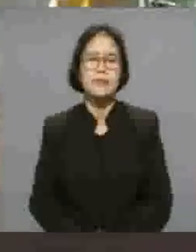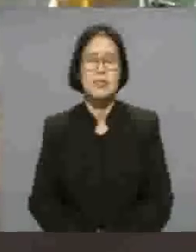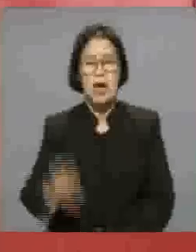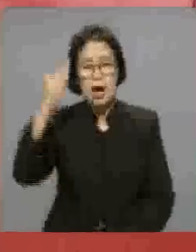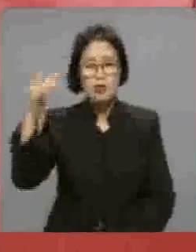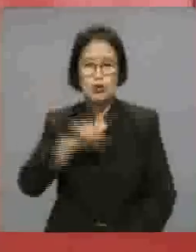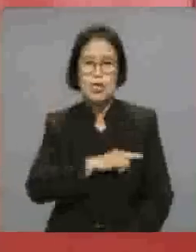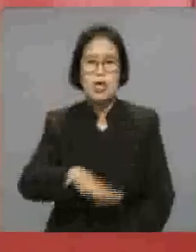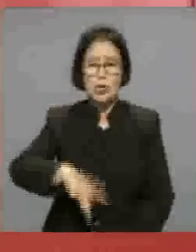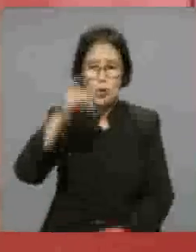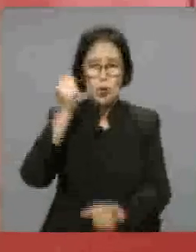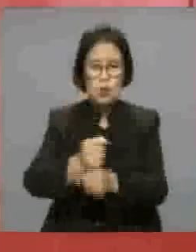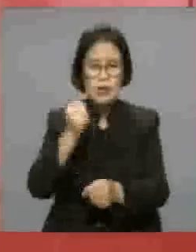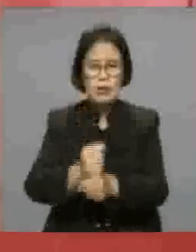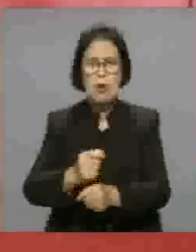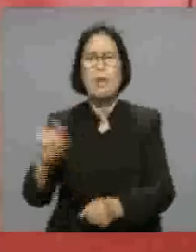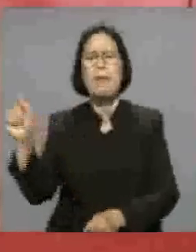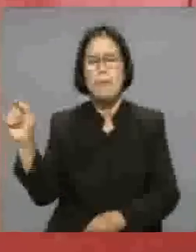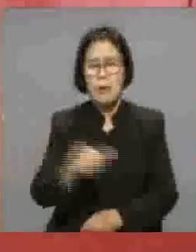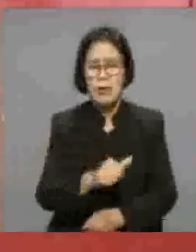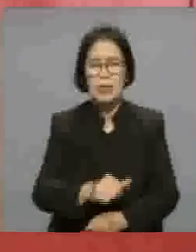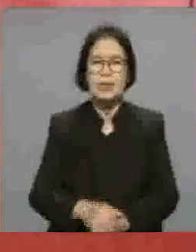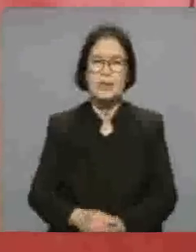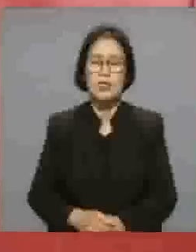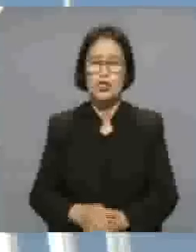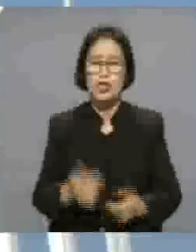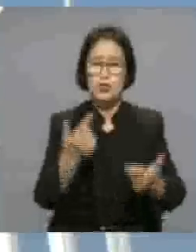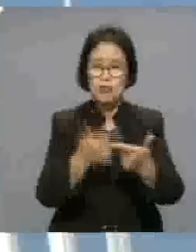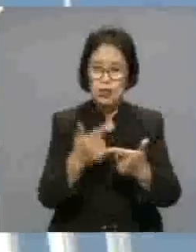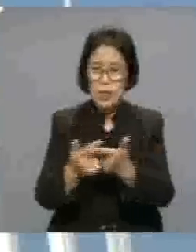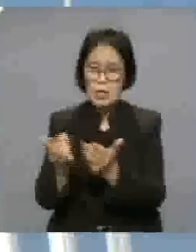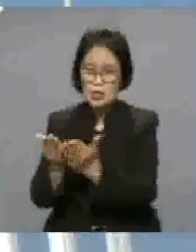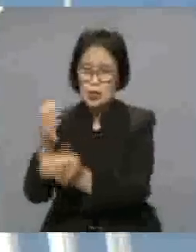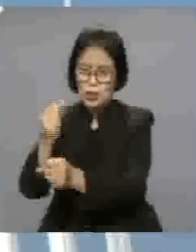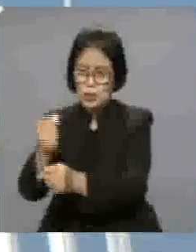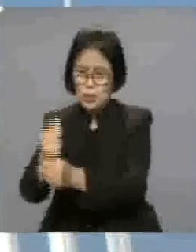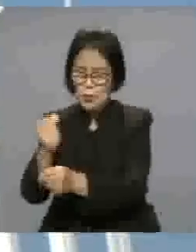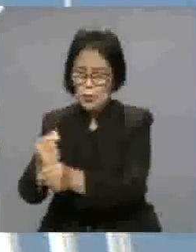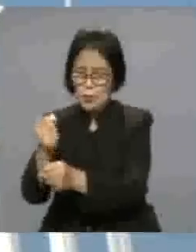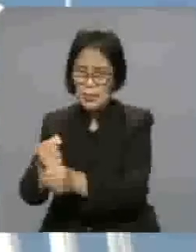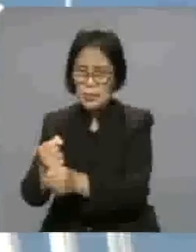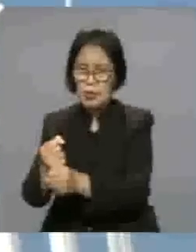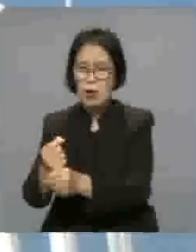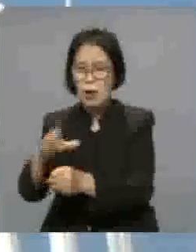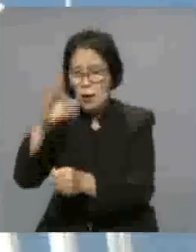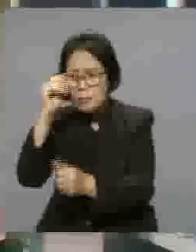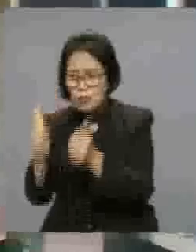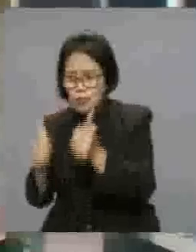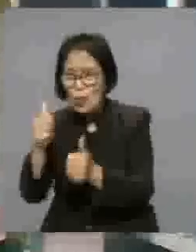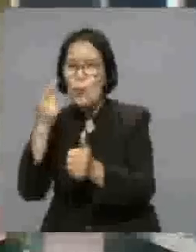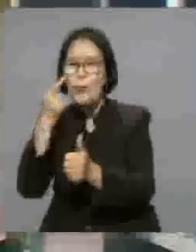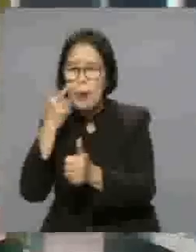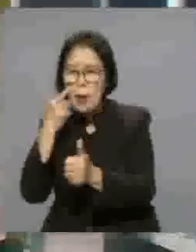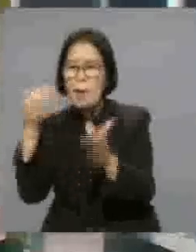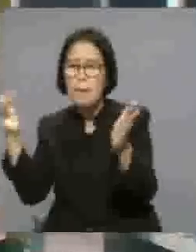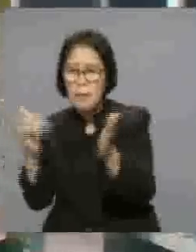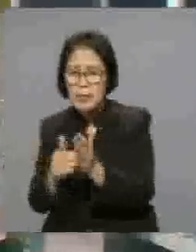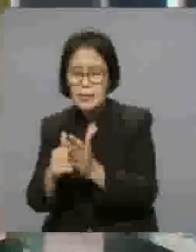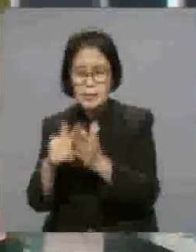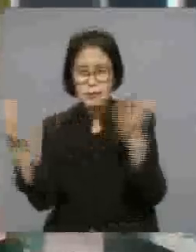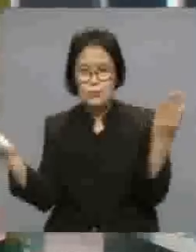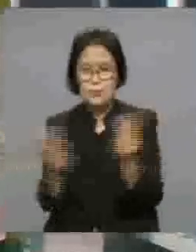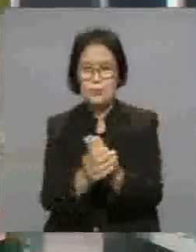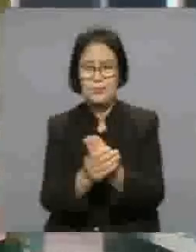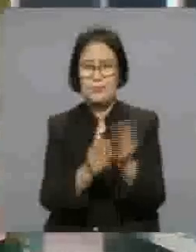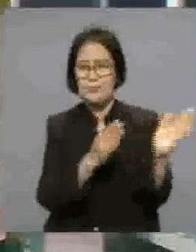국내 최초로 건조된 촉회속선으로 부산의 조선소에서 선박 건조와 시운전을 마치고 운항을 위한 만반의